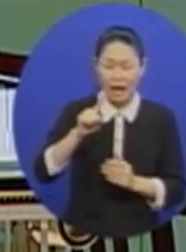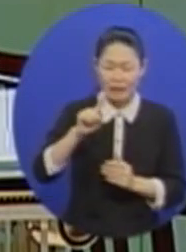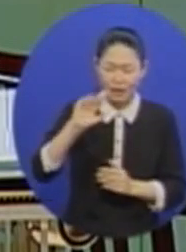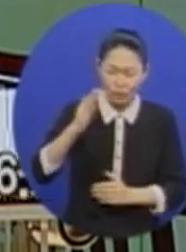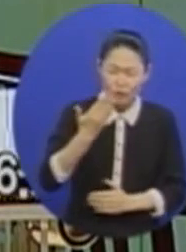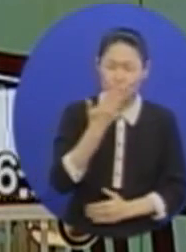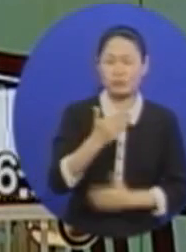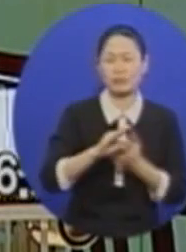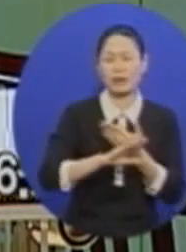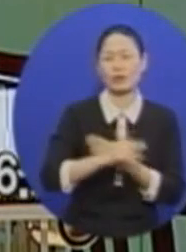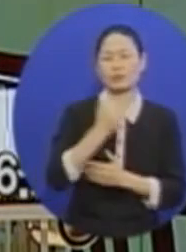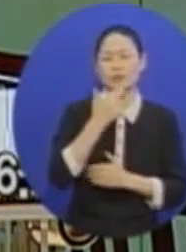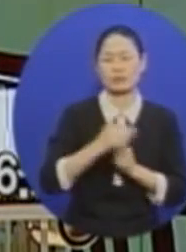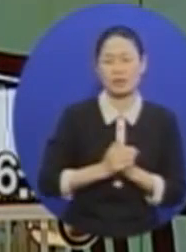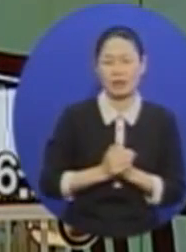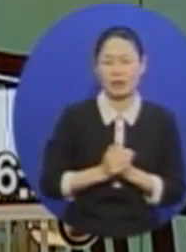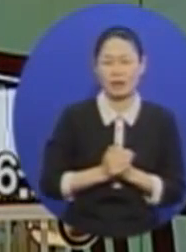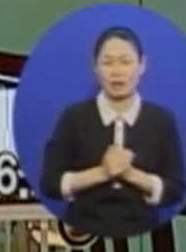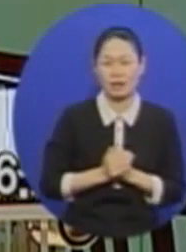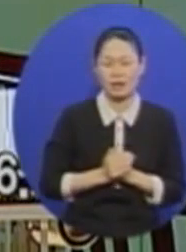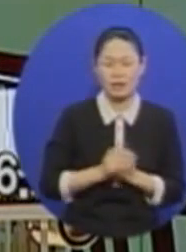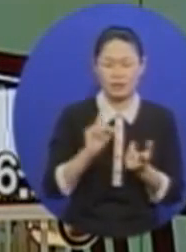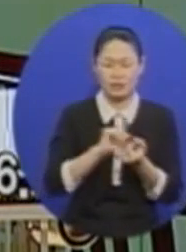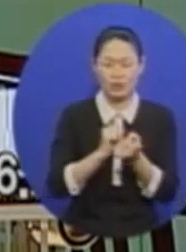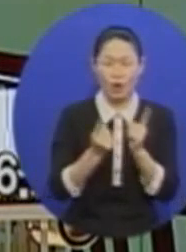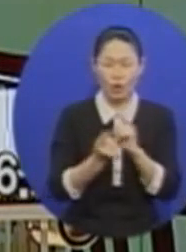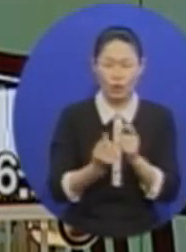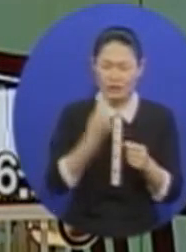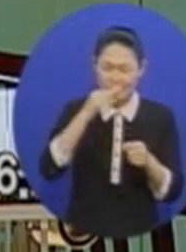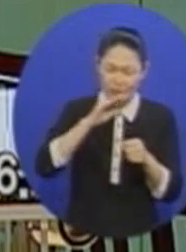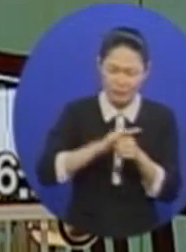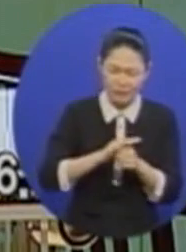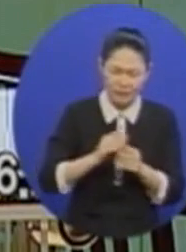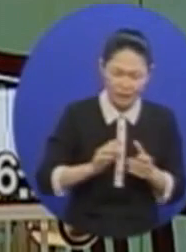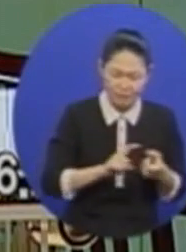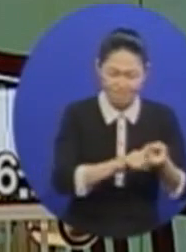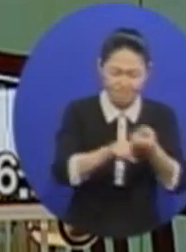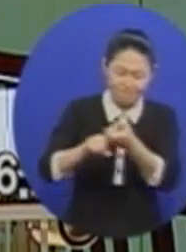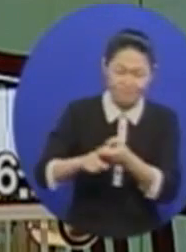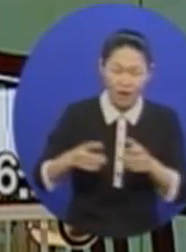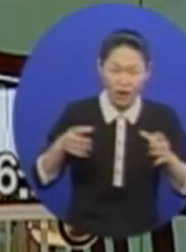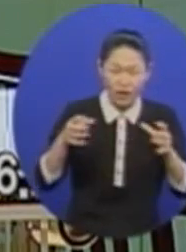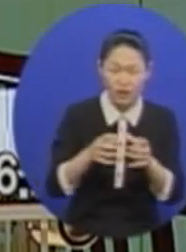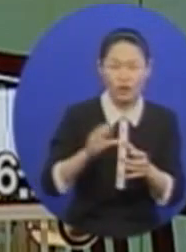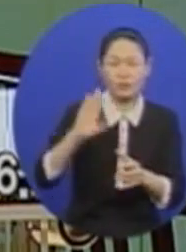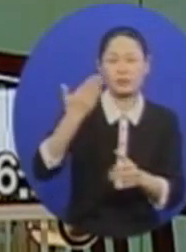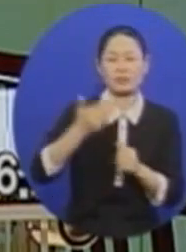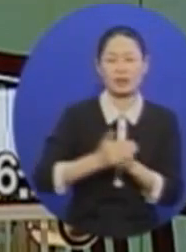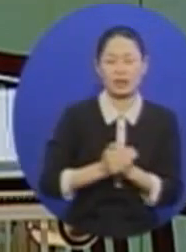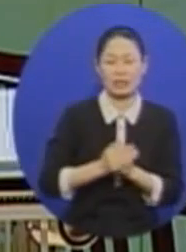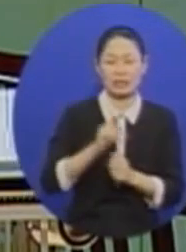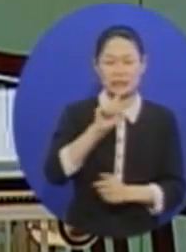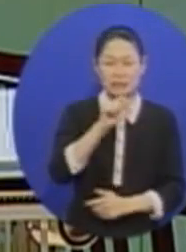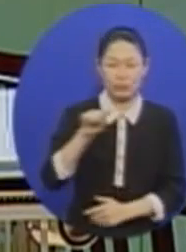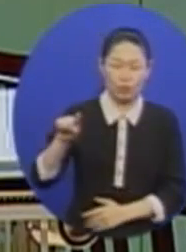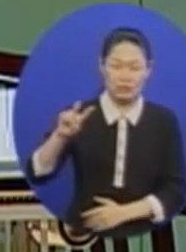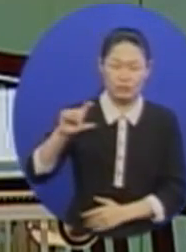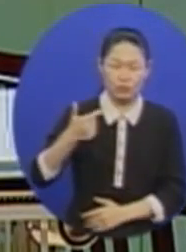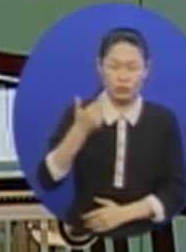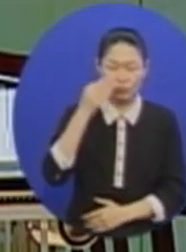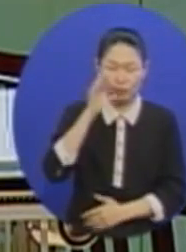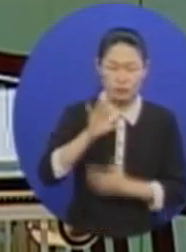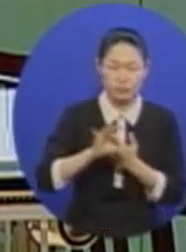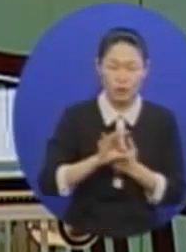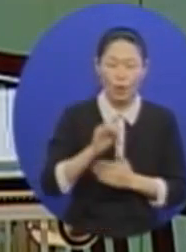없어요 서로 기가 막히게 서로 연합이 됩니다 15절 16절 을 한번 보세요 오직